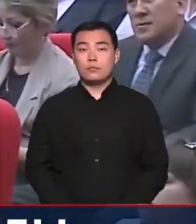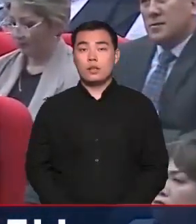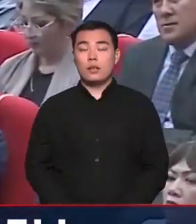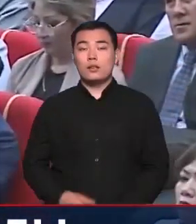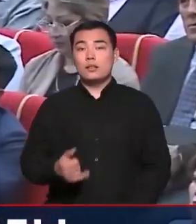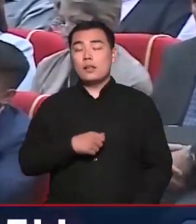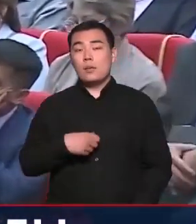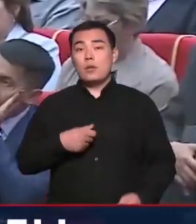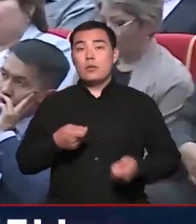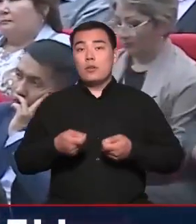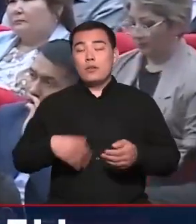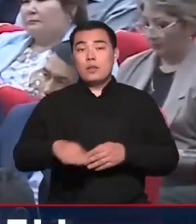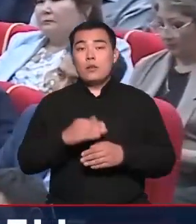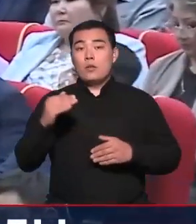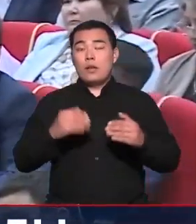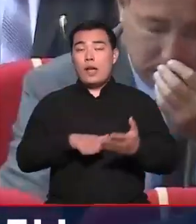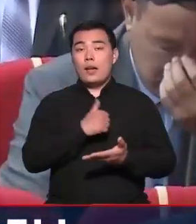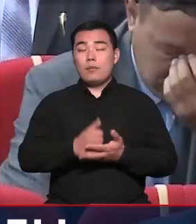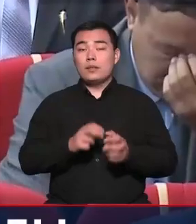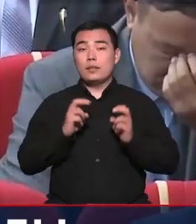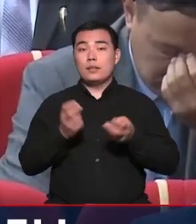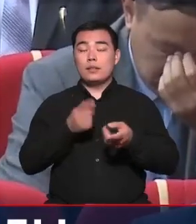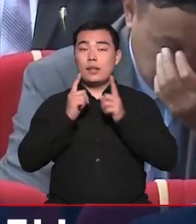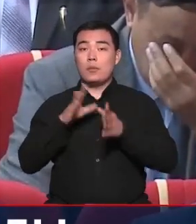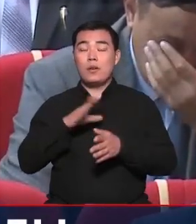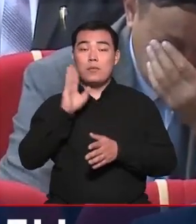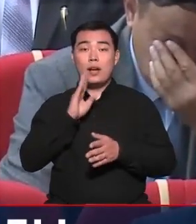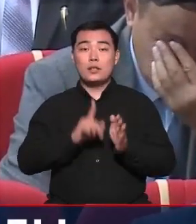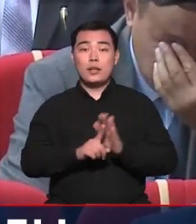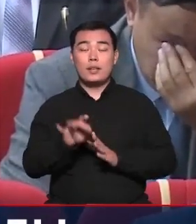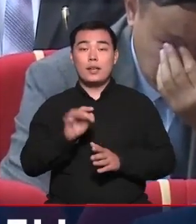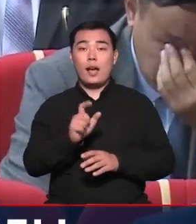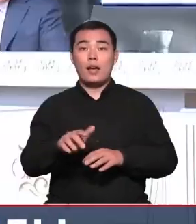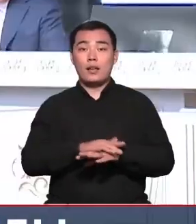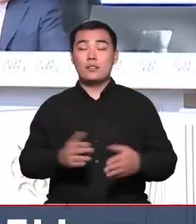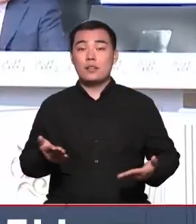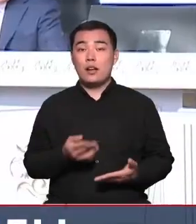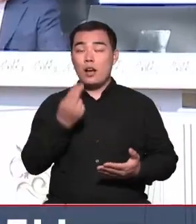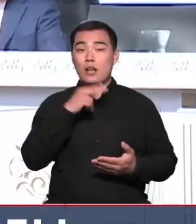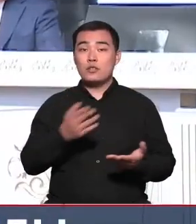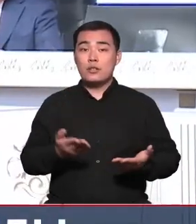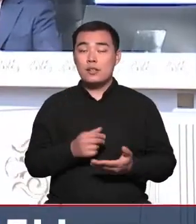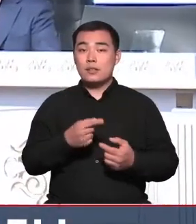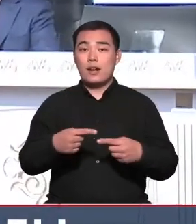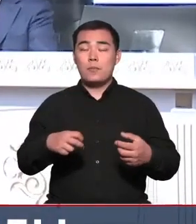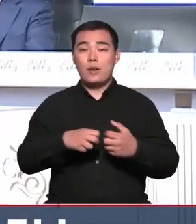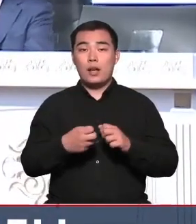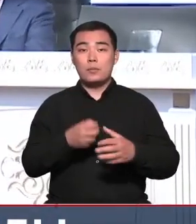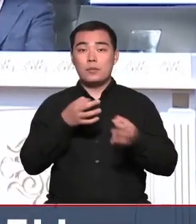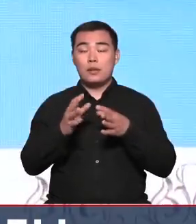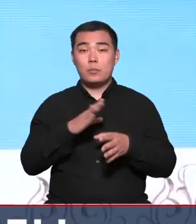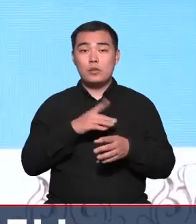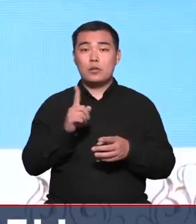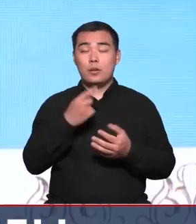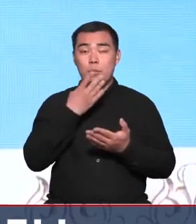Алқалы жиынға аймақтың барлық деңгейдегі әкімдері жиналды. Онда ауыз судан бастап тұрғындардың тұрмысына қатысты ең өзекті мәселелер көтерілді. Жоспар